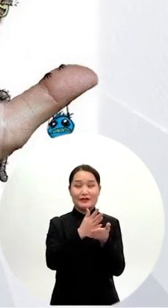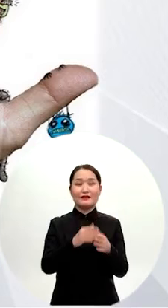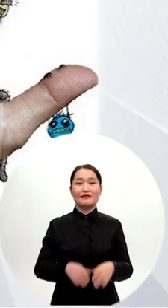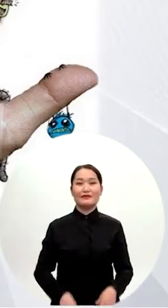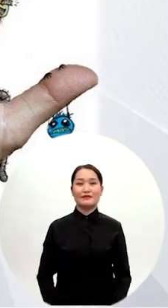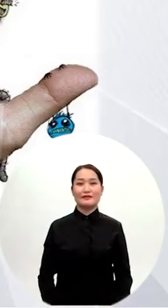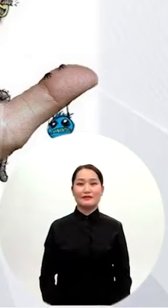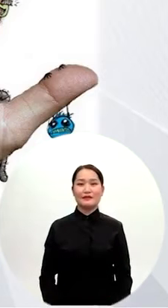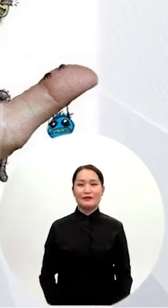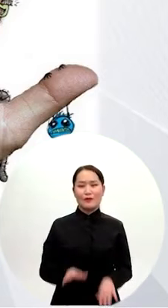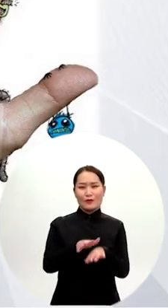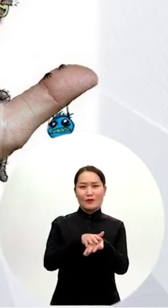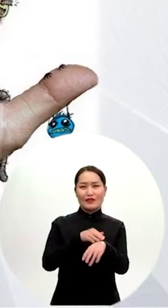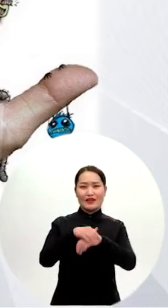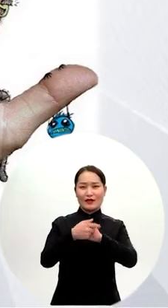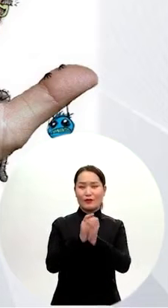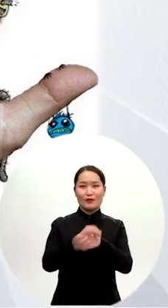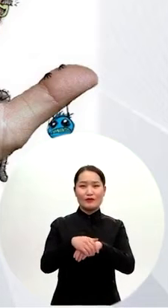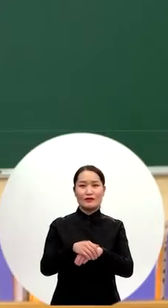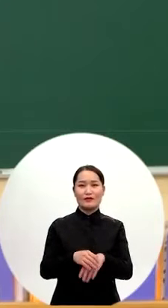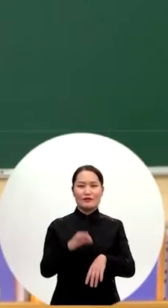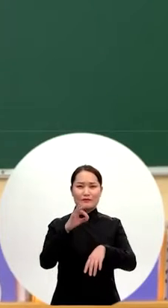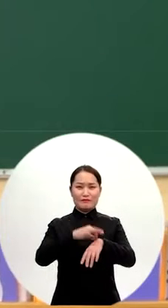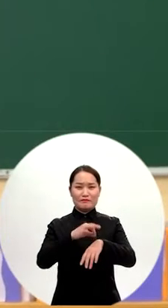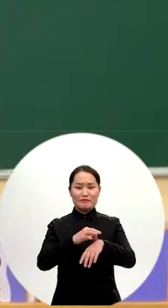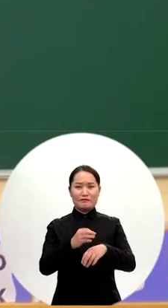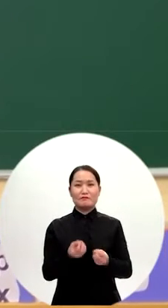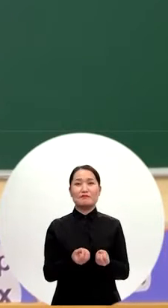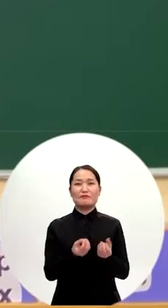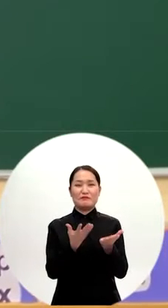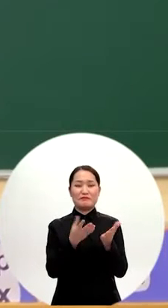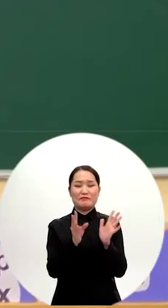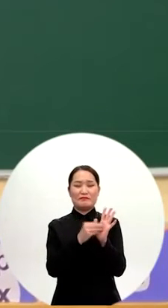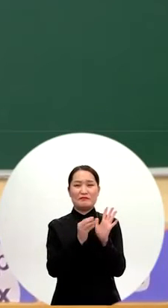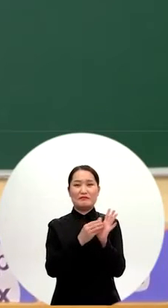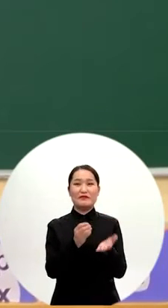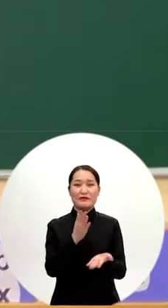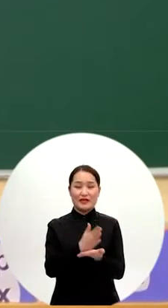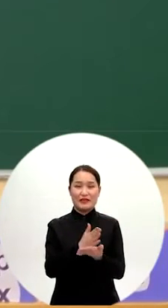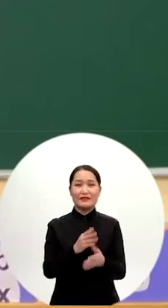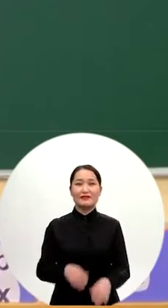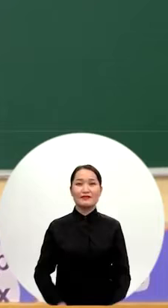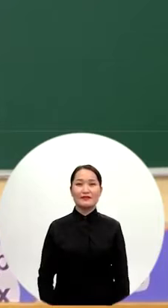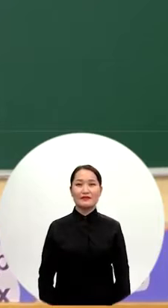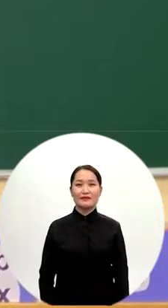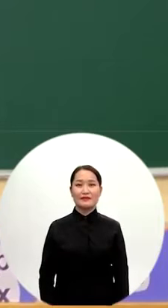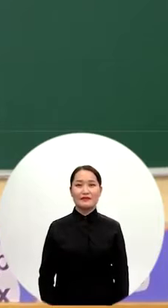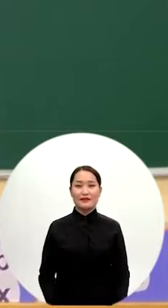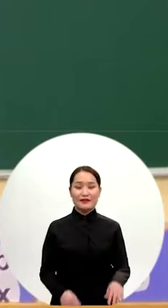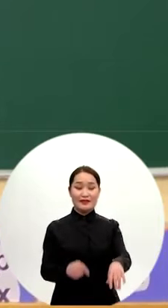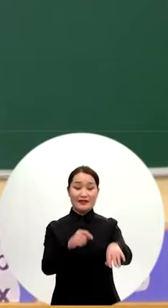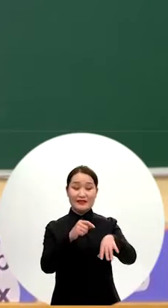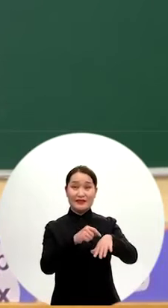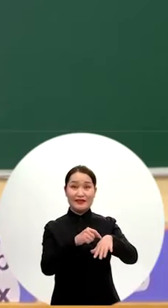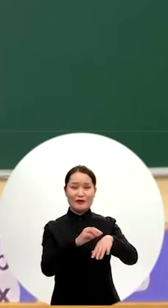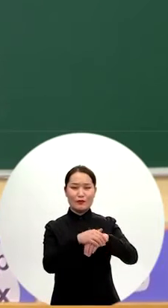нян маань бид нар удаан хугацаагаар гараа угаахгүй явснаас болж үүсэн нян бактери байх нь. За энэ нян бактерийг бид